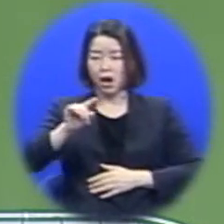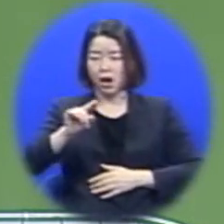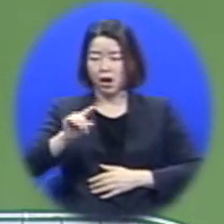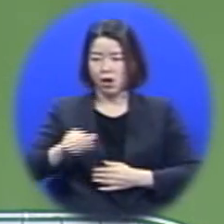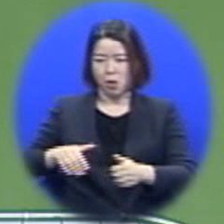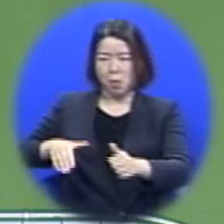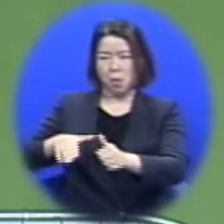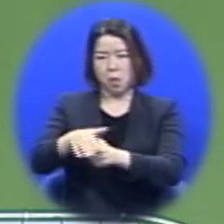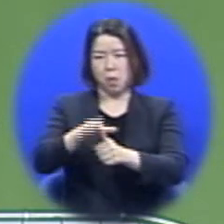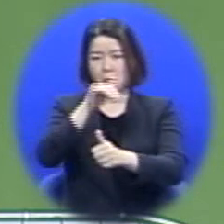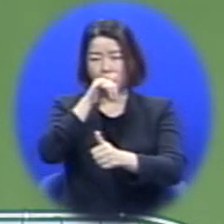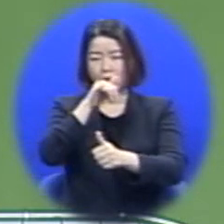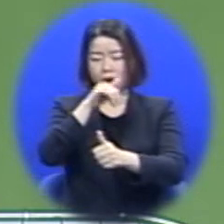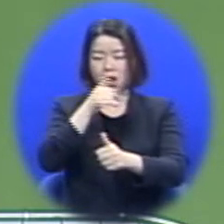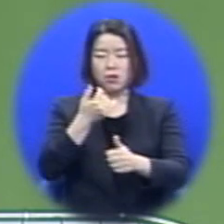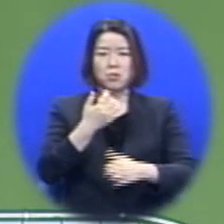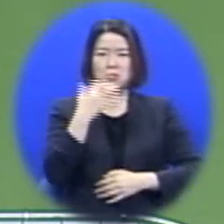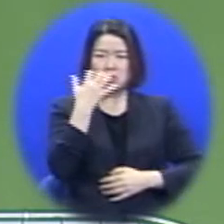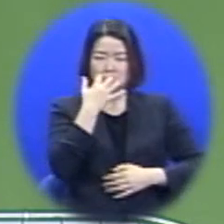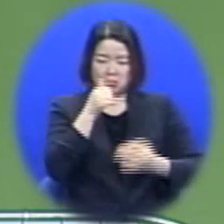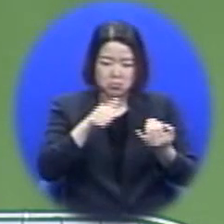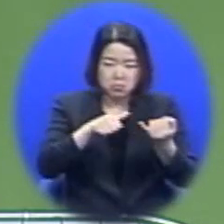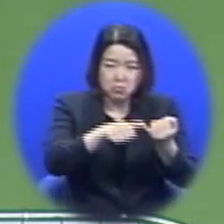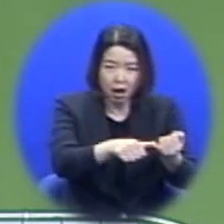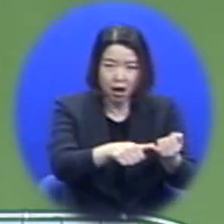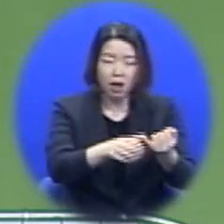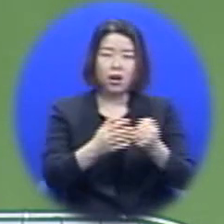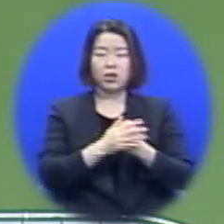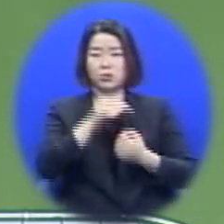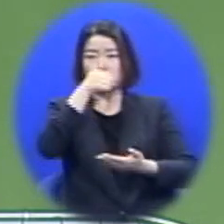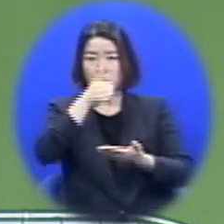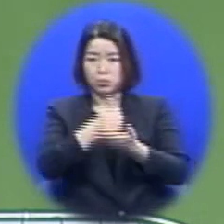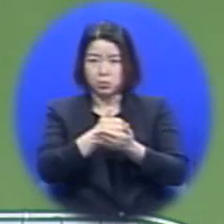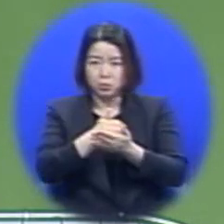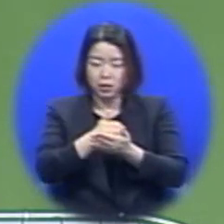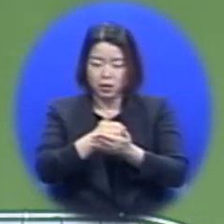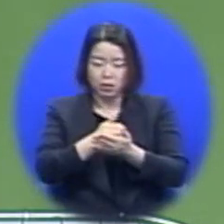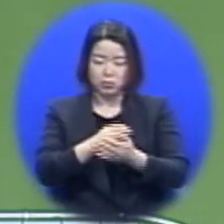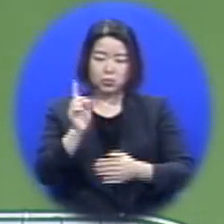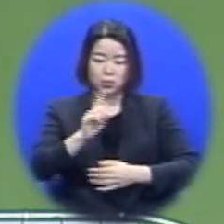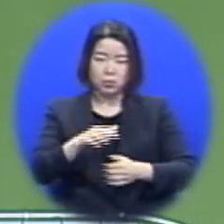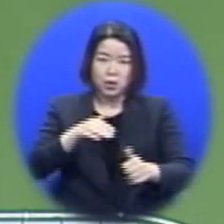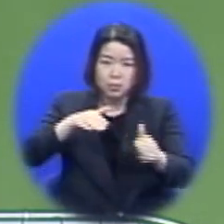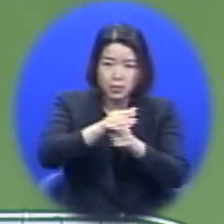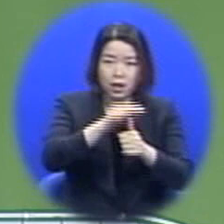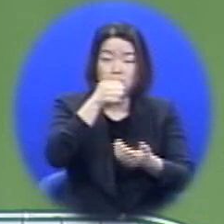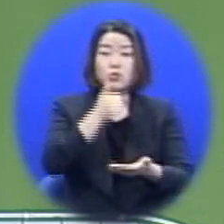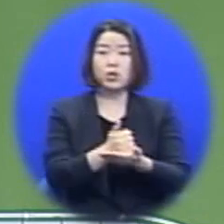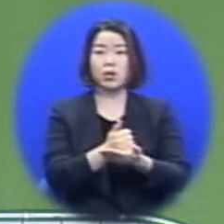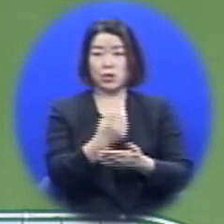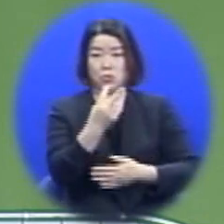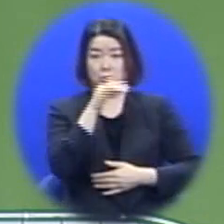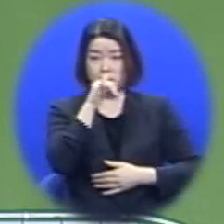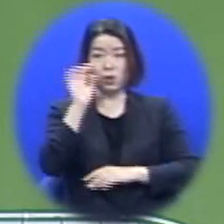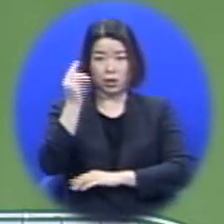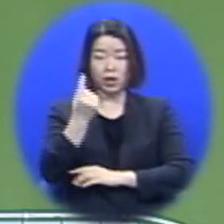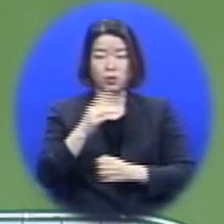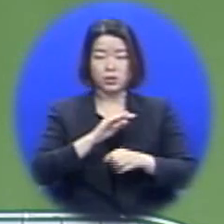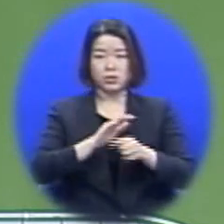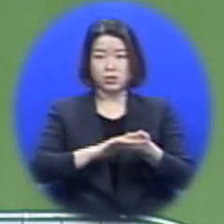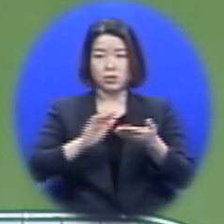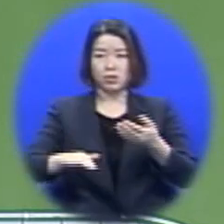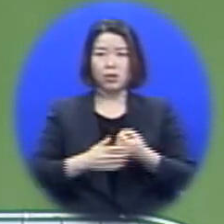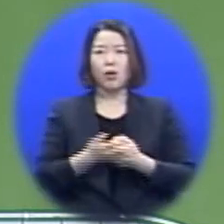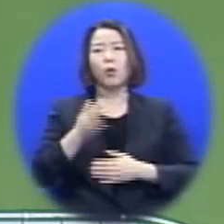지은 다윗입니다. 그런 다윗을 하나님이 택하셨습니다. 도대체 하나님이 분별이